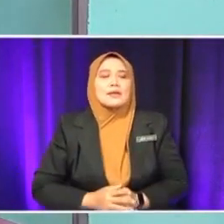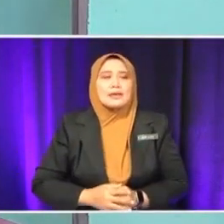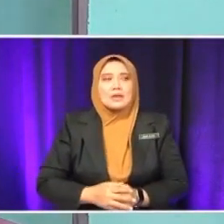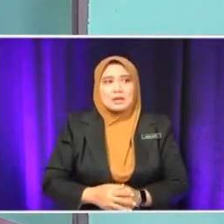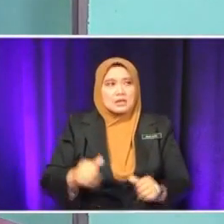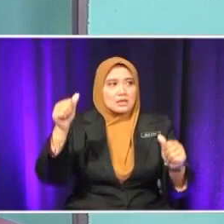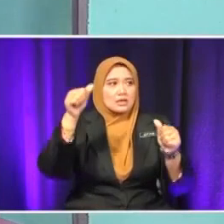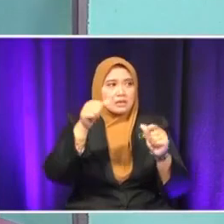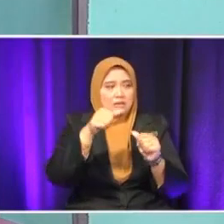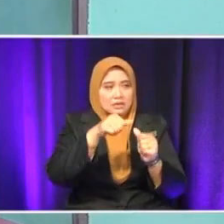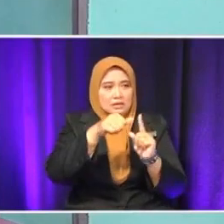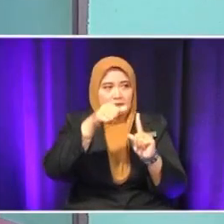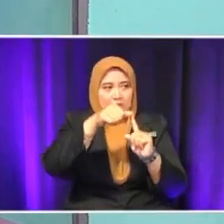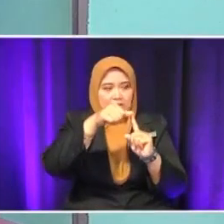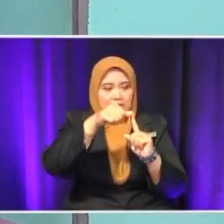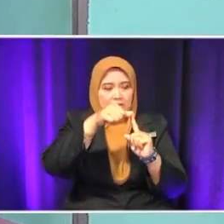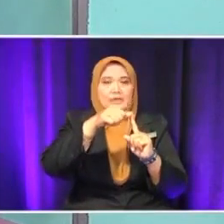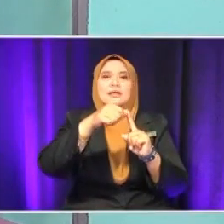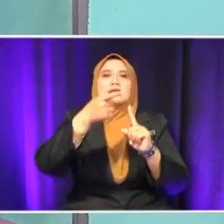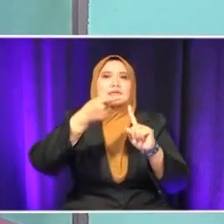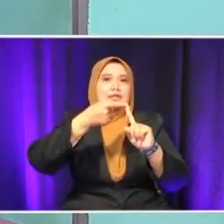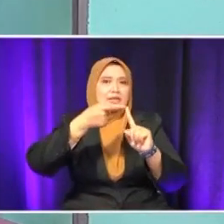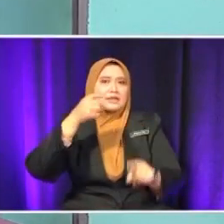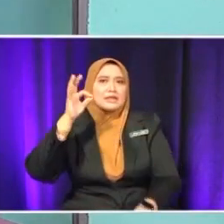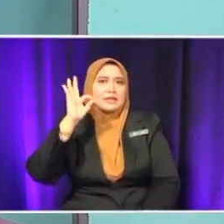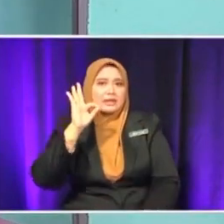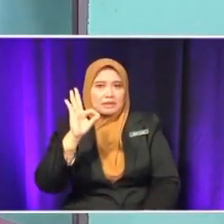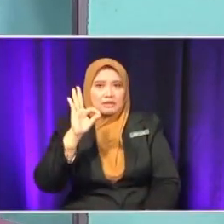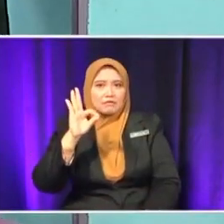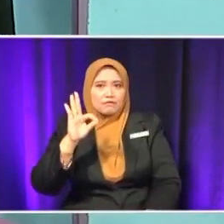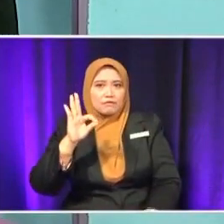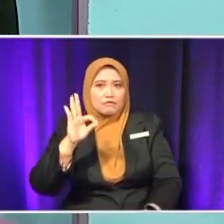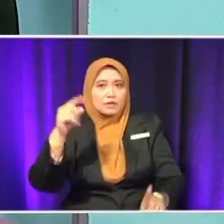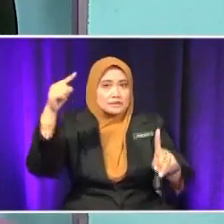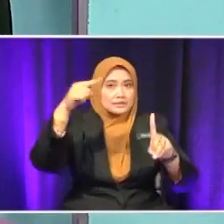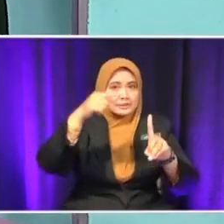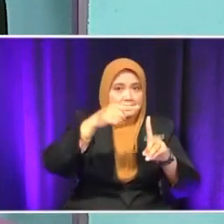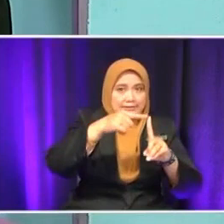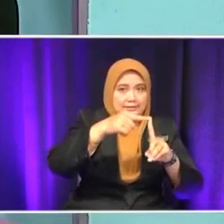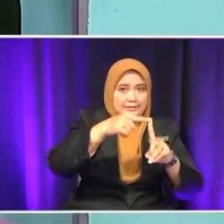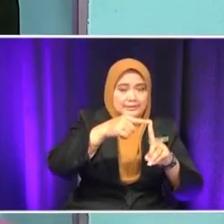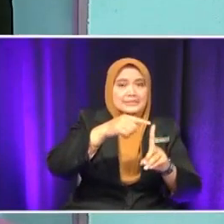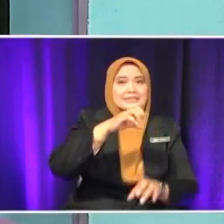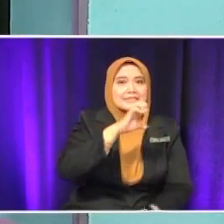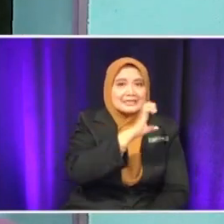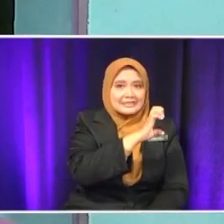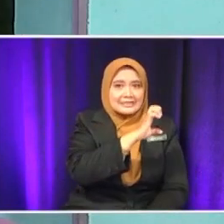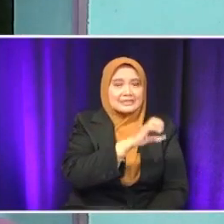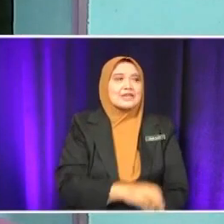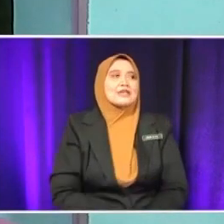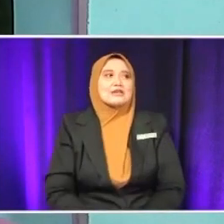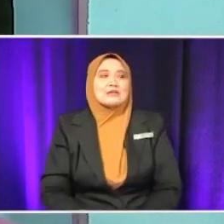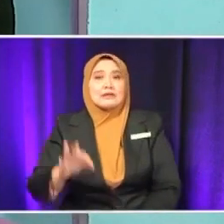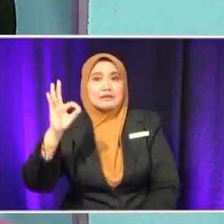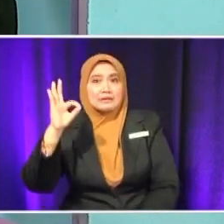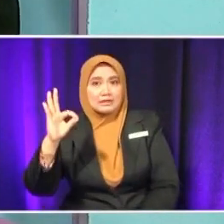dari F ke E. Okey. Baik. Cikgu tunjuk contoh. Cikgu letak jadual tadi dekat tepi.